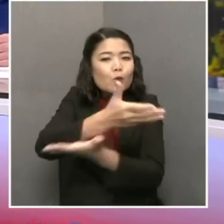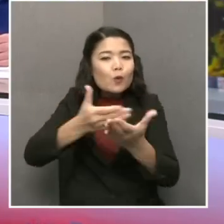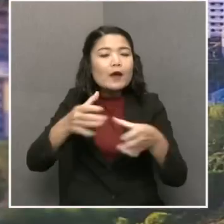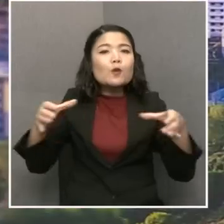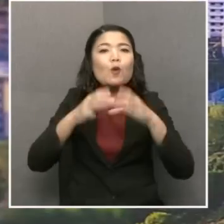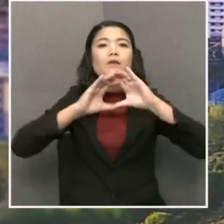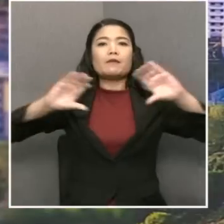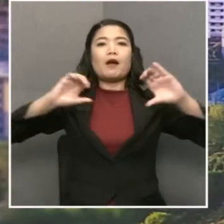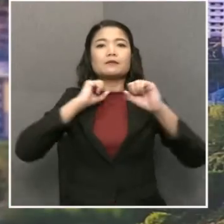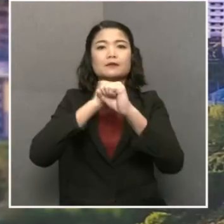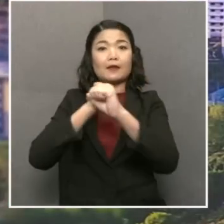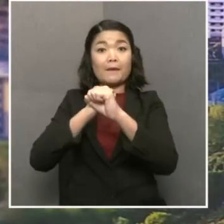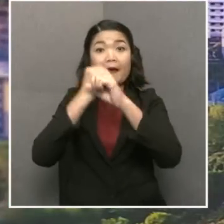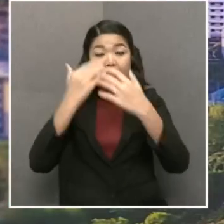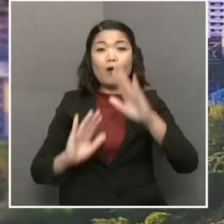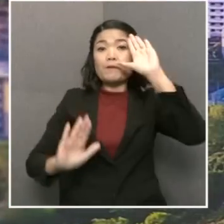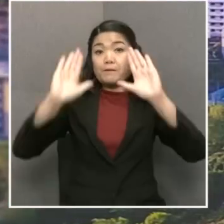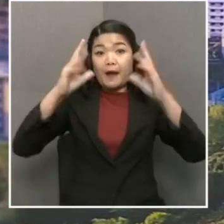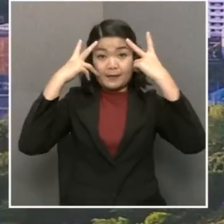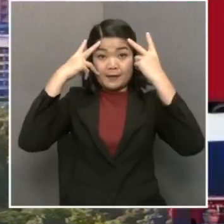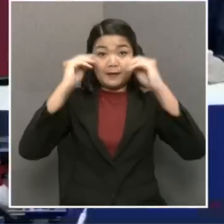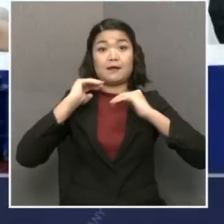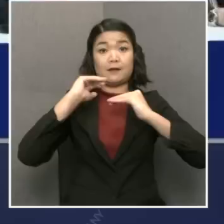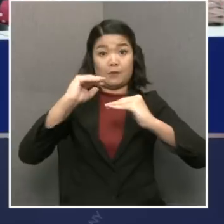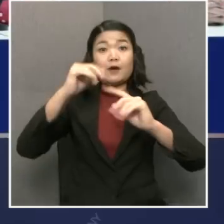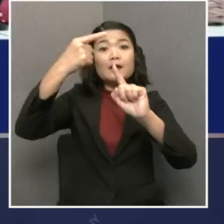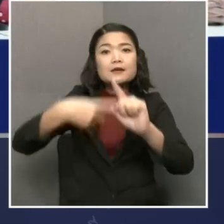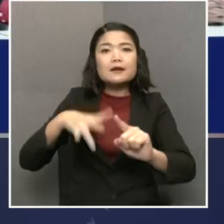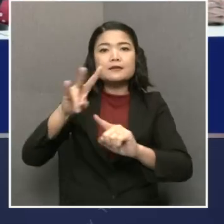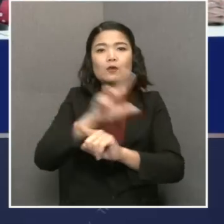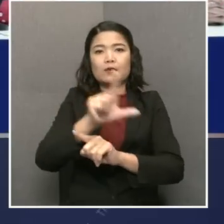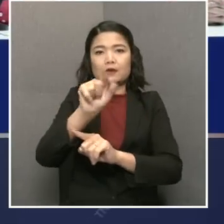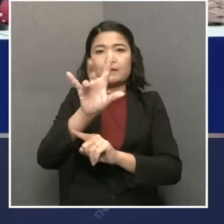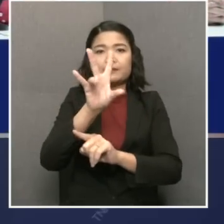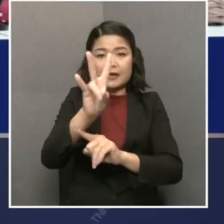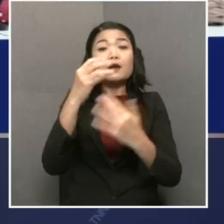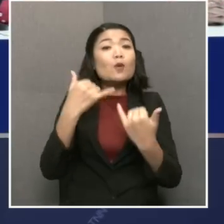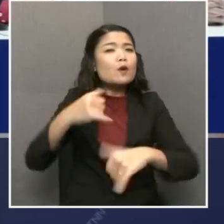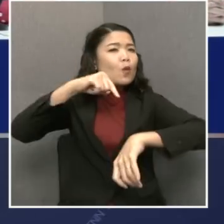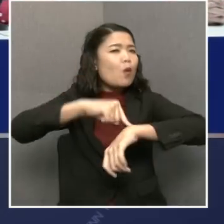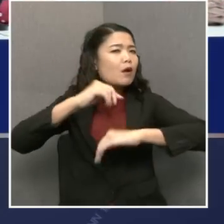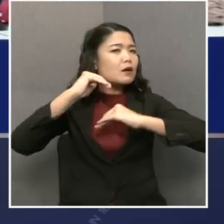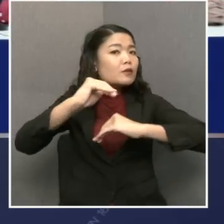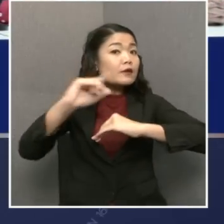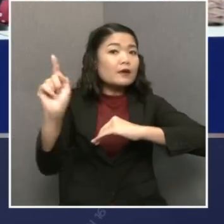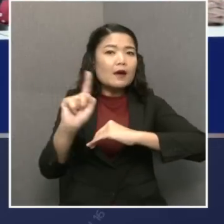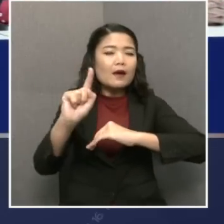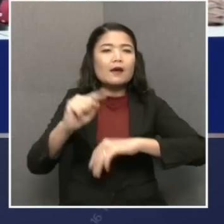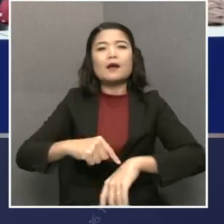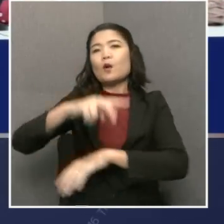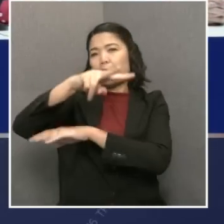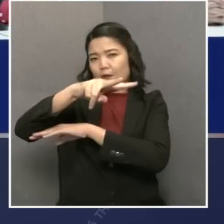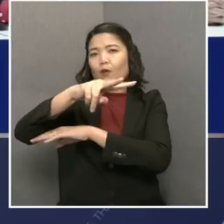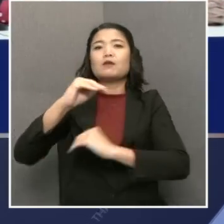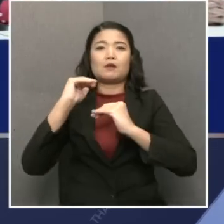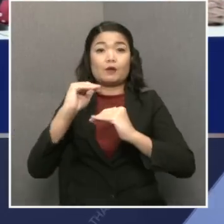คะก่อนที่จะมีการโหวตเลือกนายกรัฐมนตรีในวันที่27กรกฎาคมนี้นะคะเบื้องต้นก็ได้กำหนดเวลาเอาไว้ในช่วงเวลา14 นาฬิกา